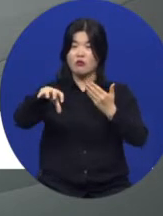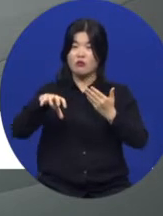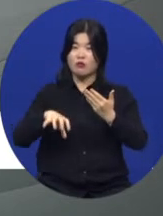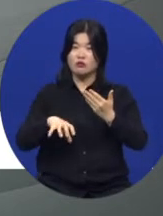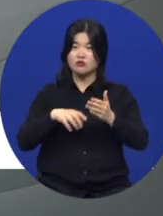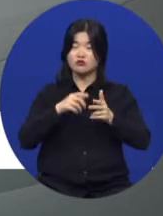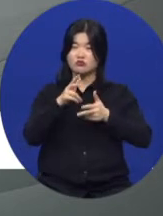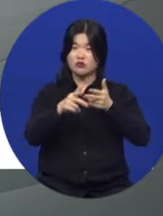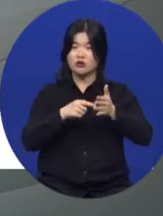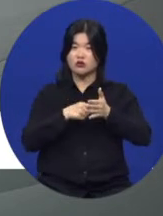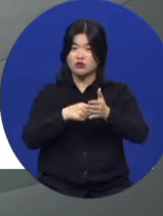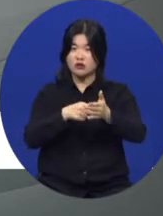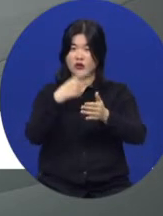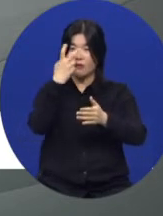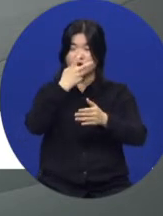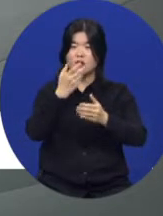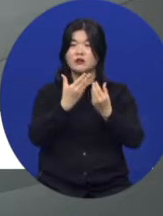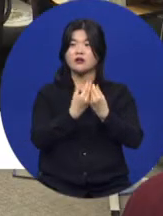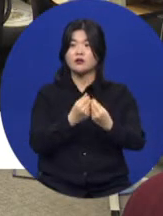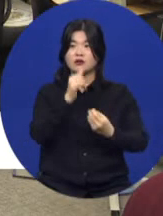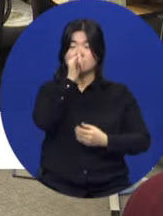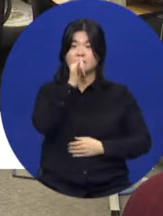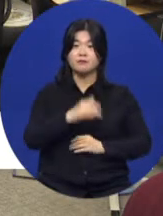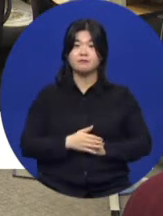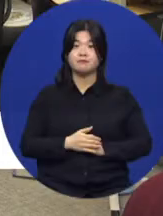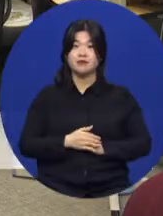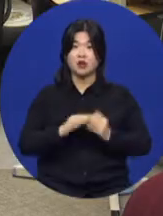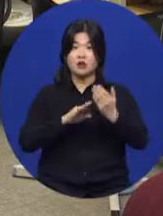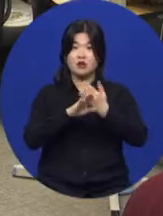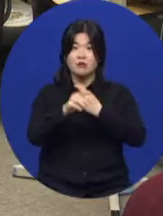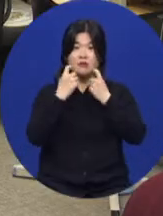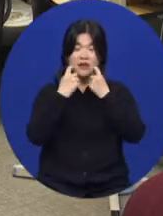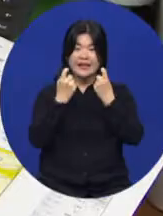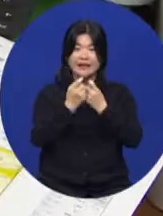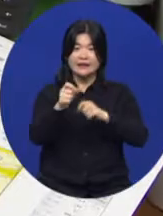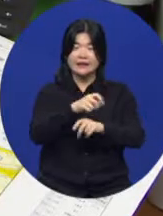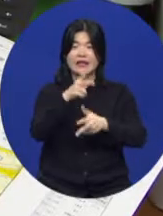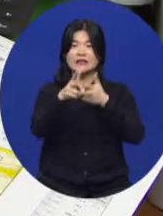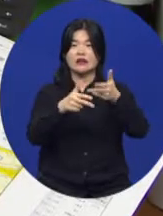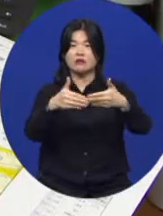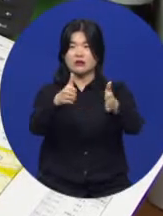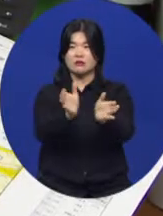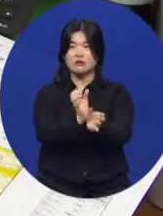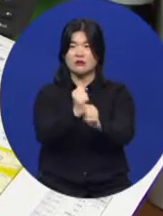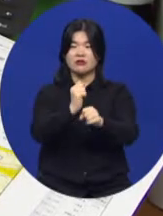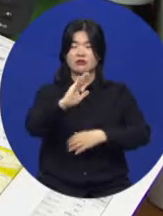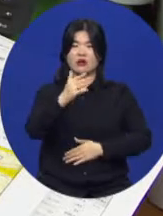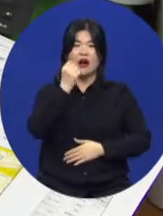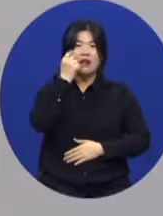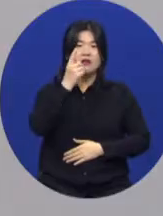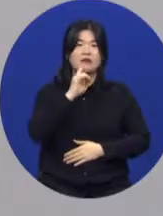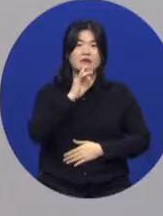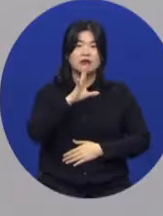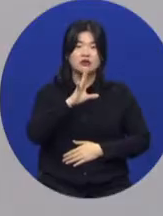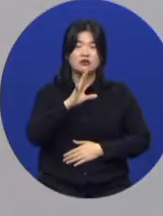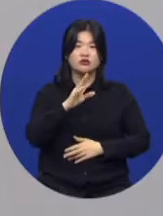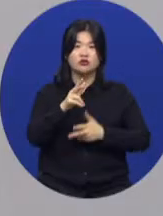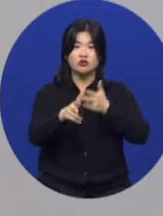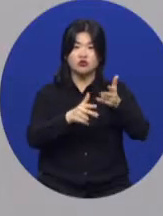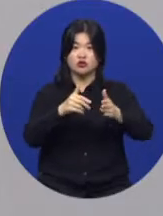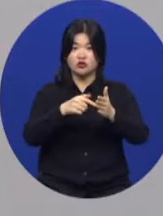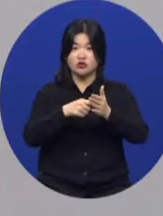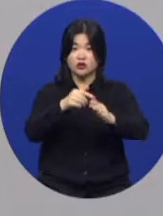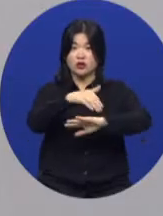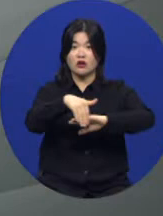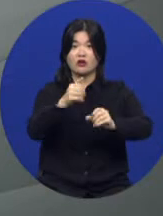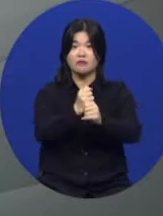특례사업 추진을 검토하라는 내용입니다. 이후 민간 특례사업 TF가 꾸려지고 한 달여 만에 추진 계획이